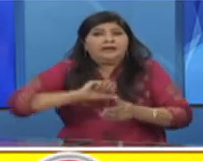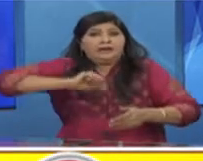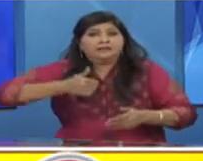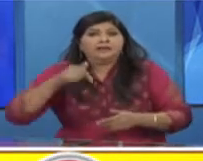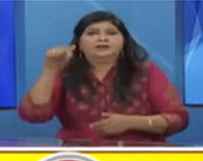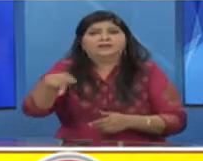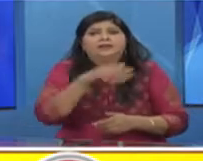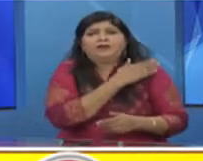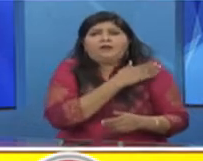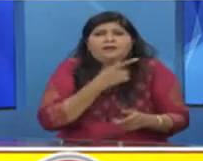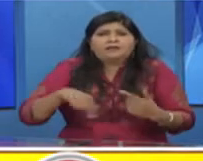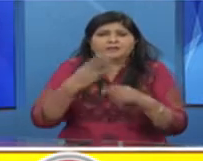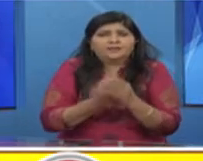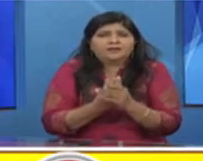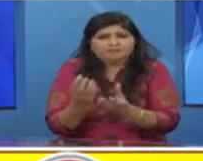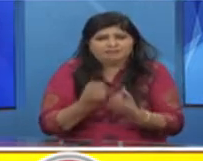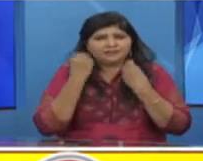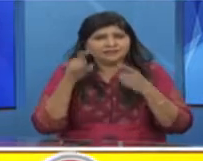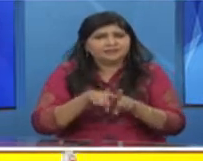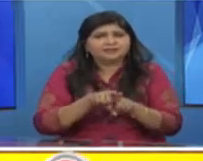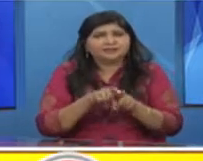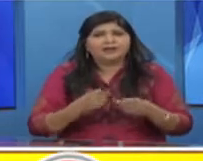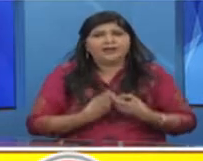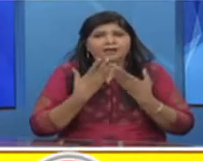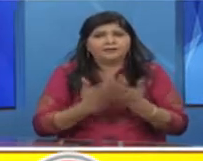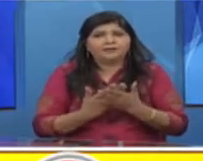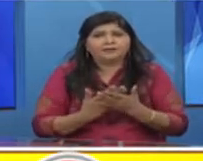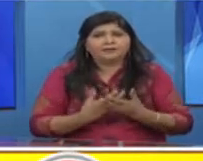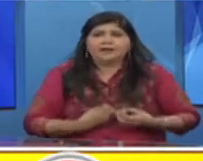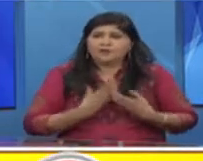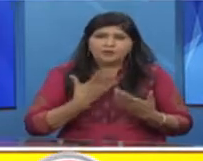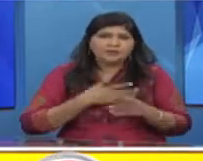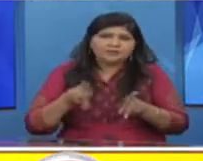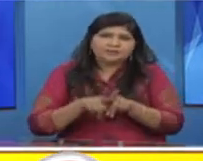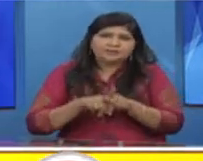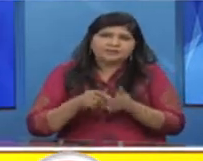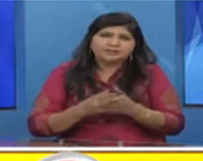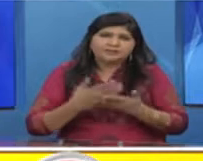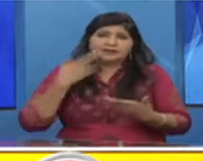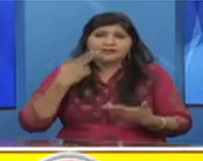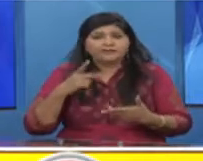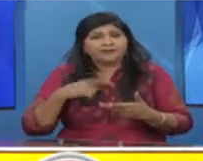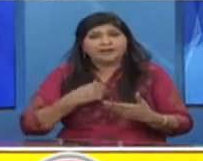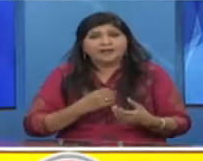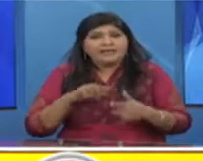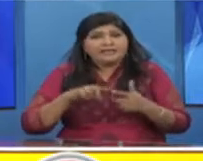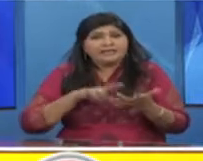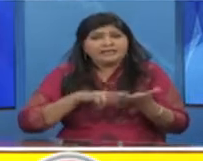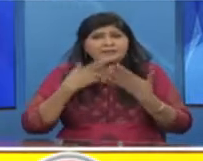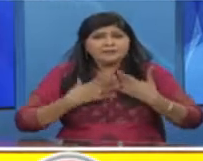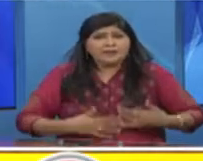भी 125 करोड़ हिंदुस्तानी ही हैं। लेकिन एक सुखद अनुभव और रोचक अनुभव भी मैंने